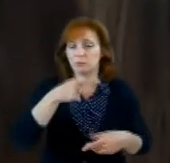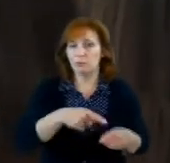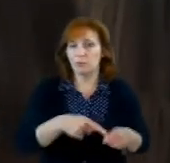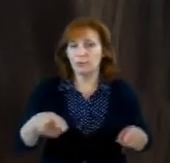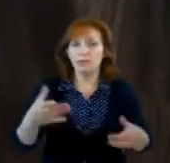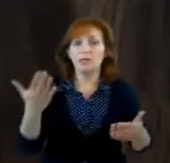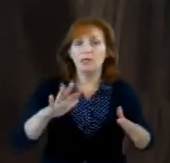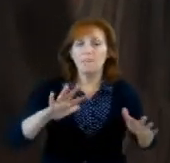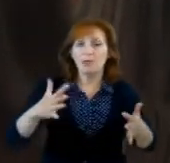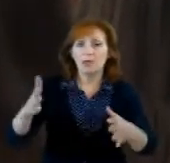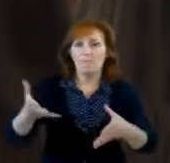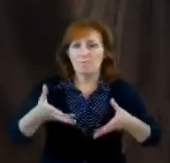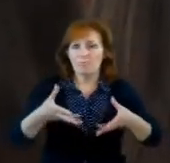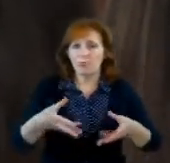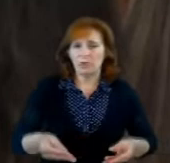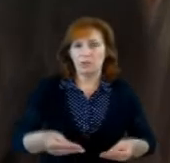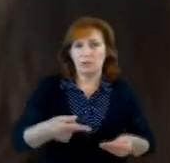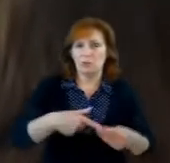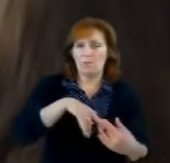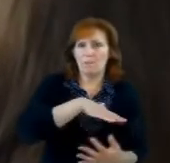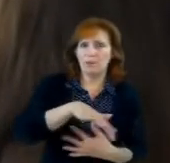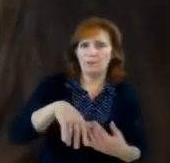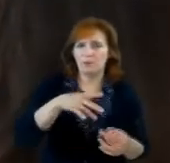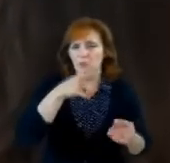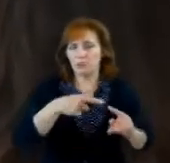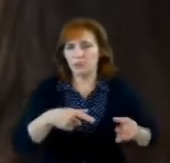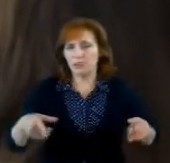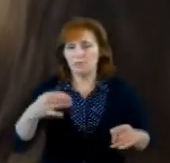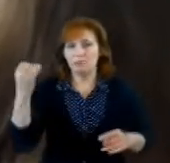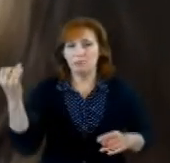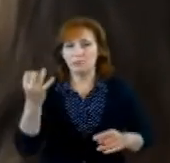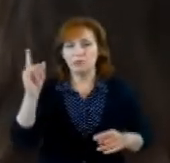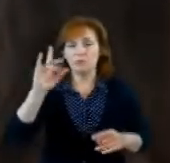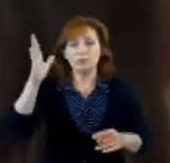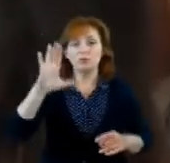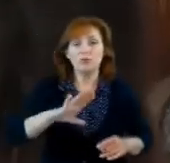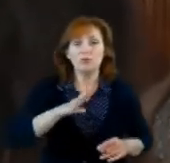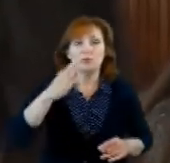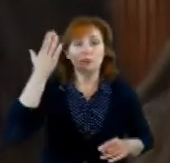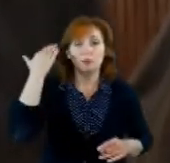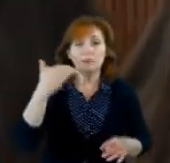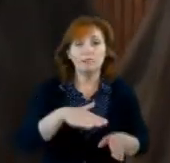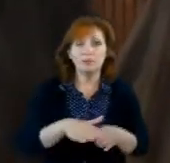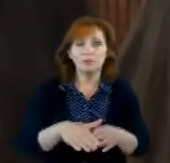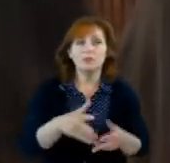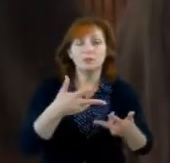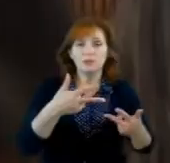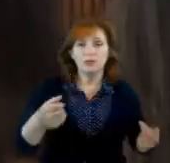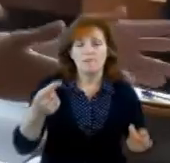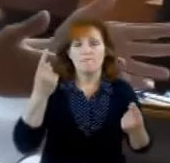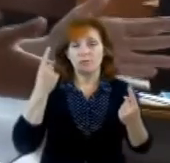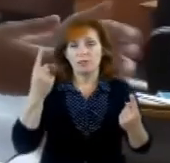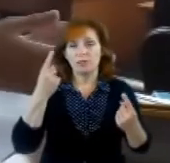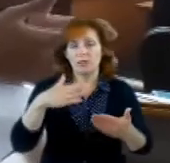плинули, перевернули хід історії? Що було зроблено? Великі географічні відкриття,